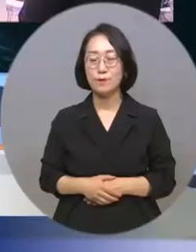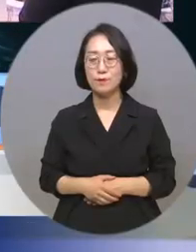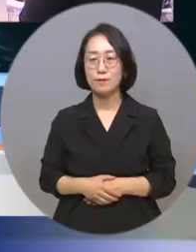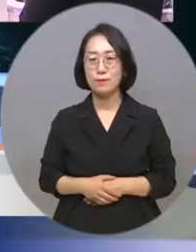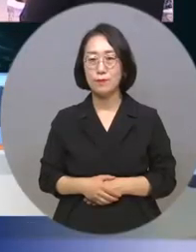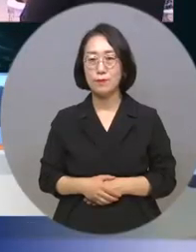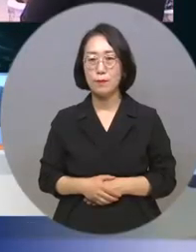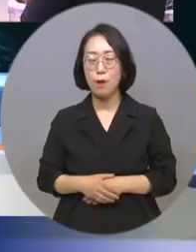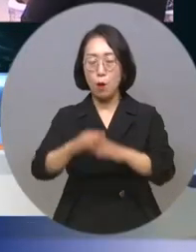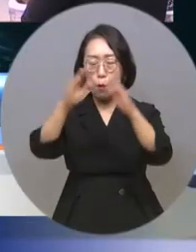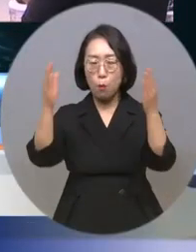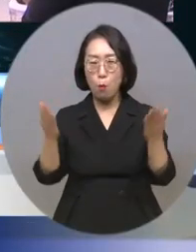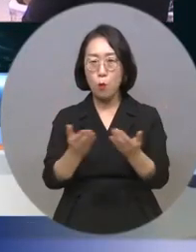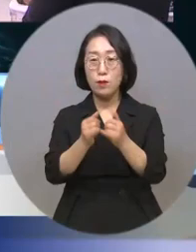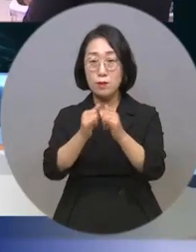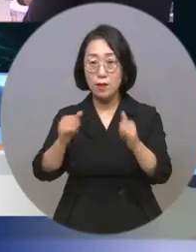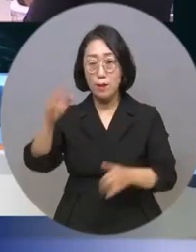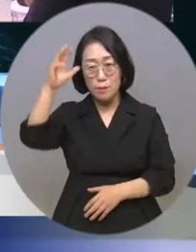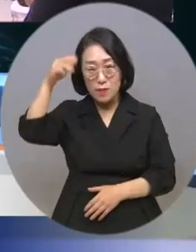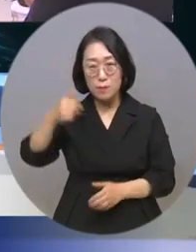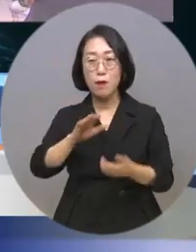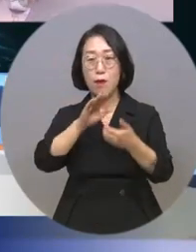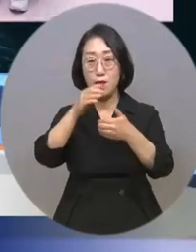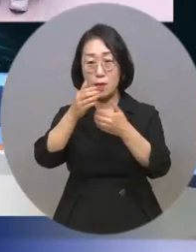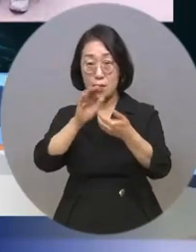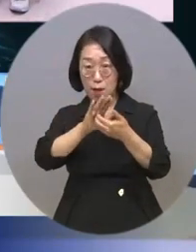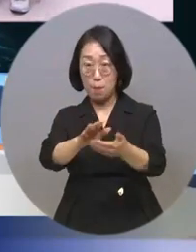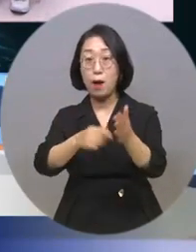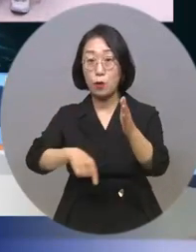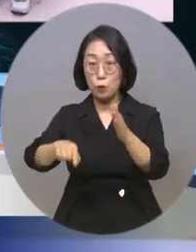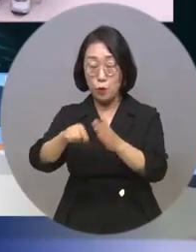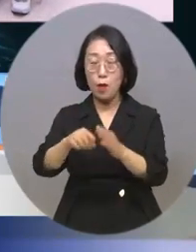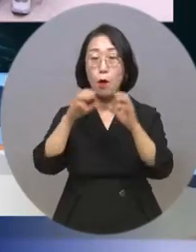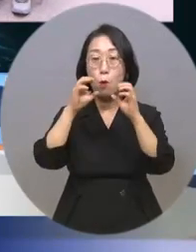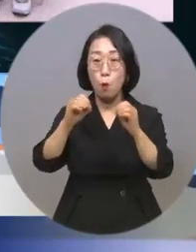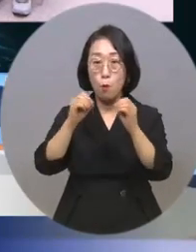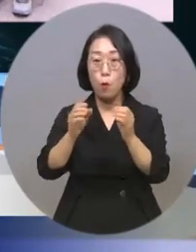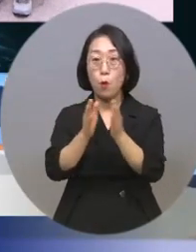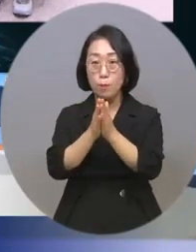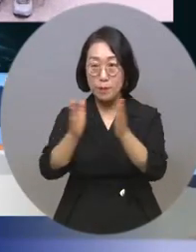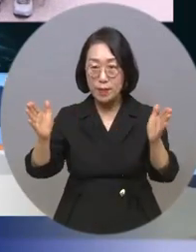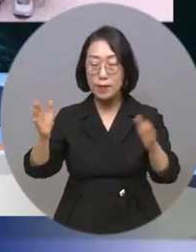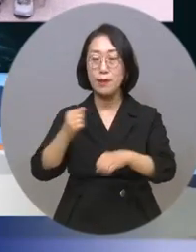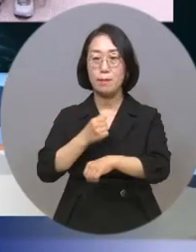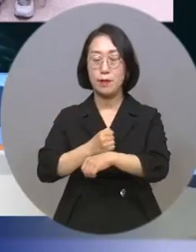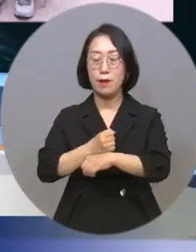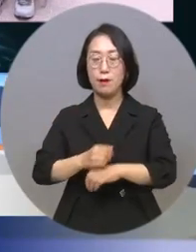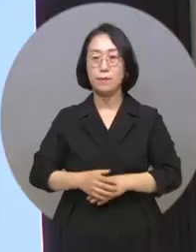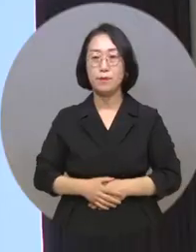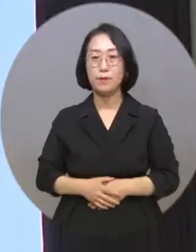전 국민의 치매 예방을 위한 캠페인이 출범했습니다. 보도에 박성용 기자입니다.